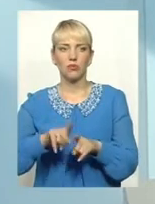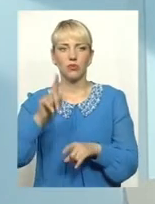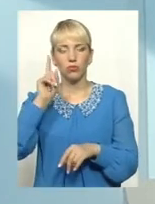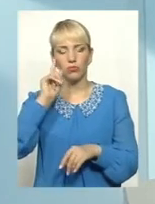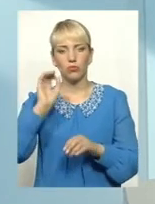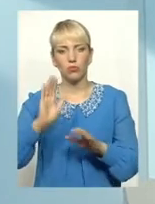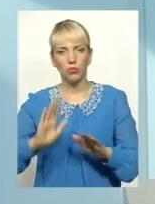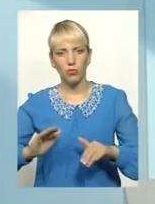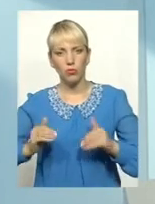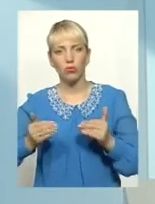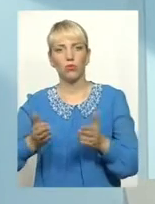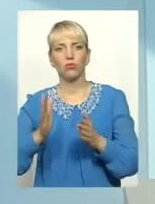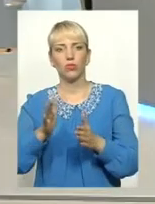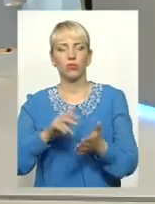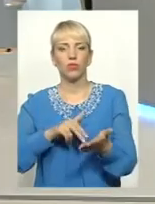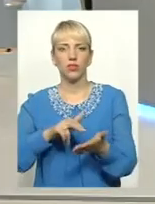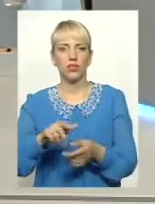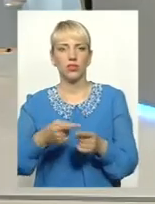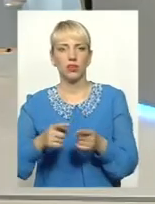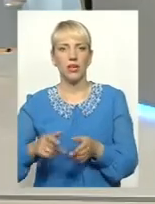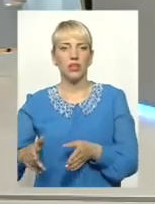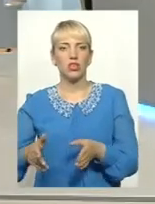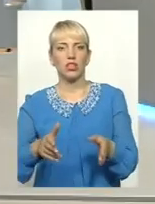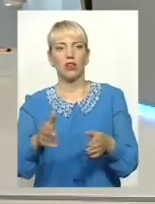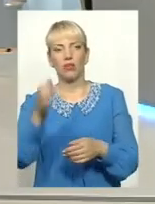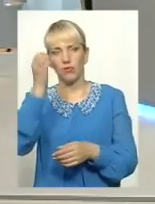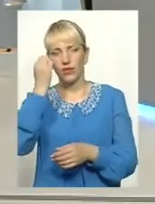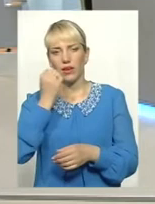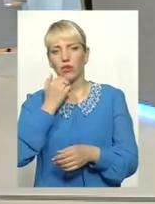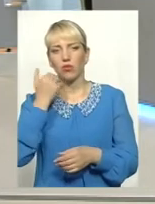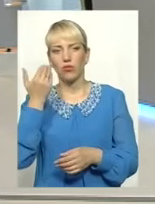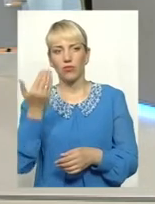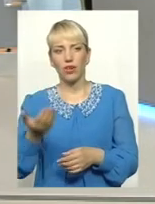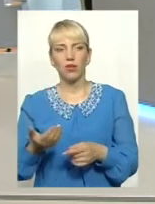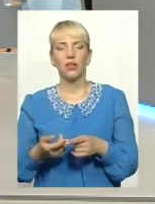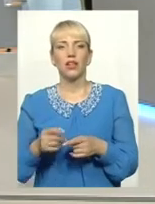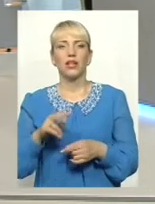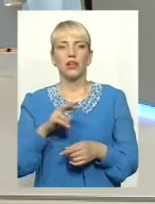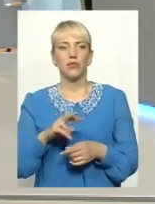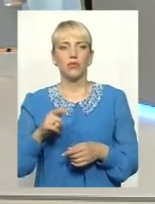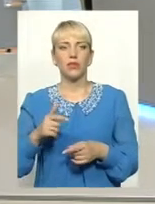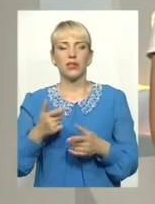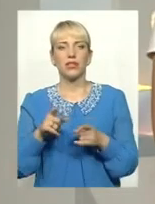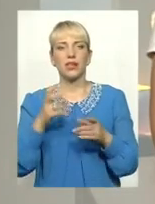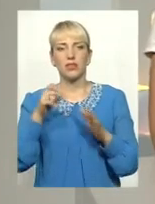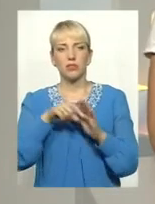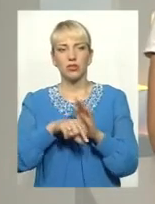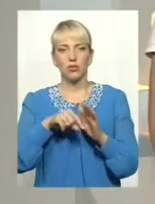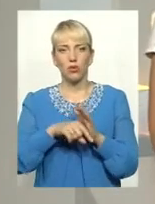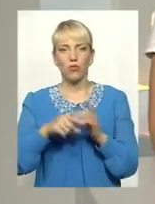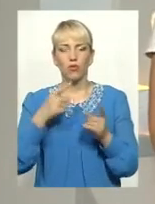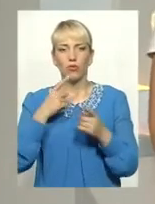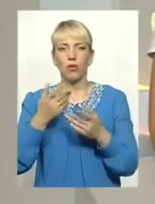і будемо йти. Дякую вам, Віктор Леонідович, за змістовну розмову. Ми не залишимо це